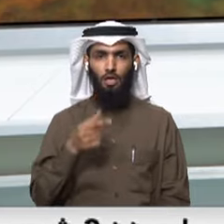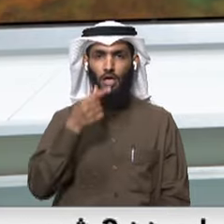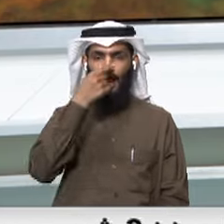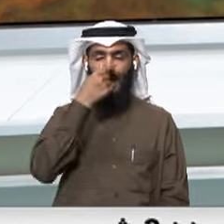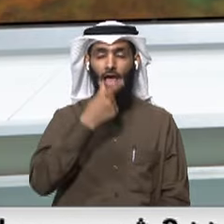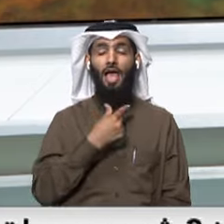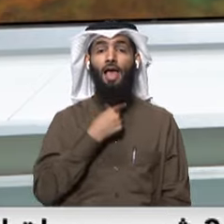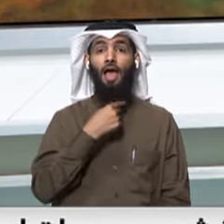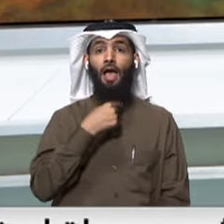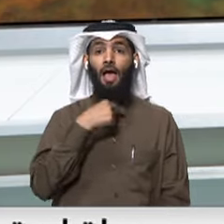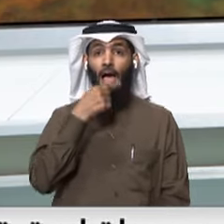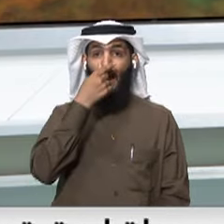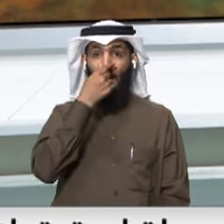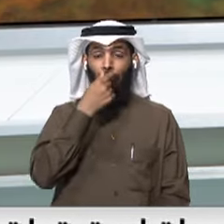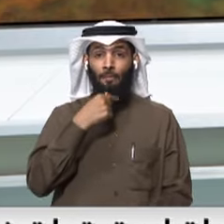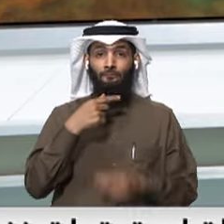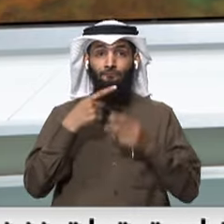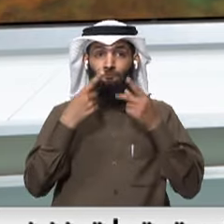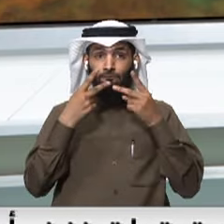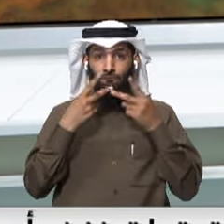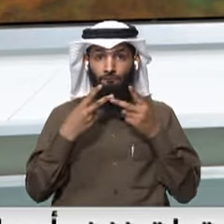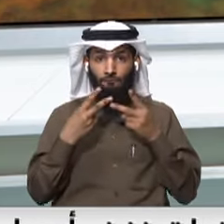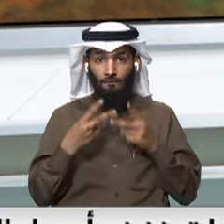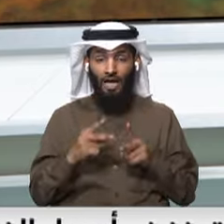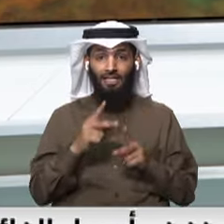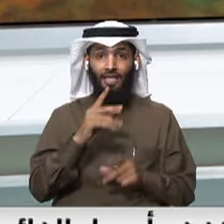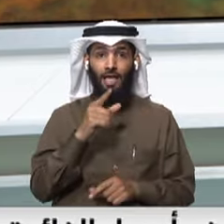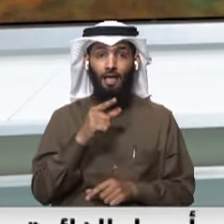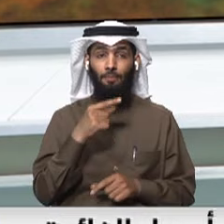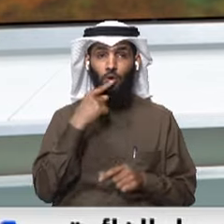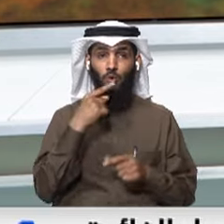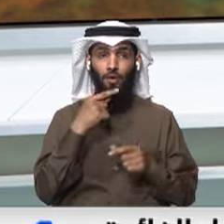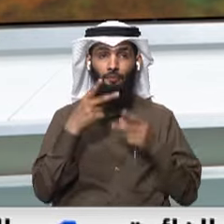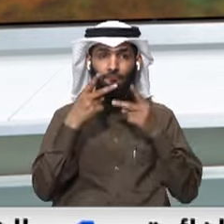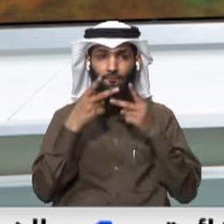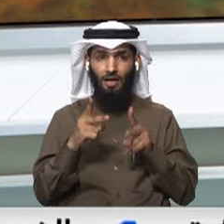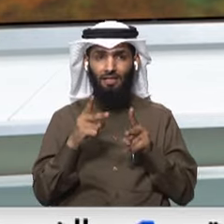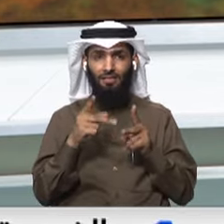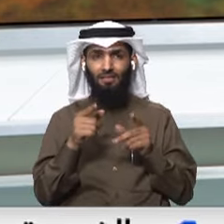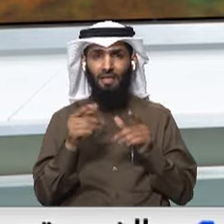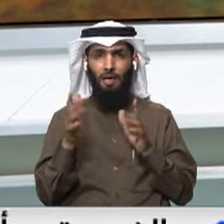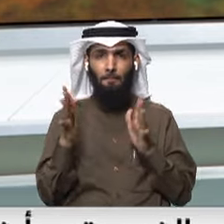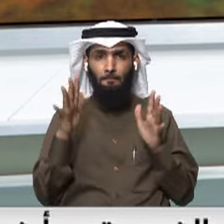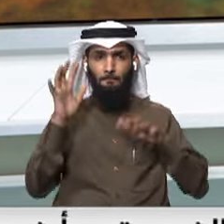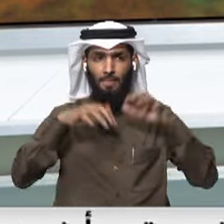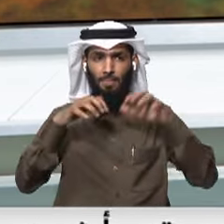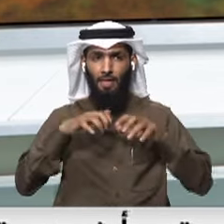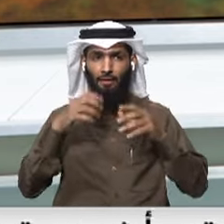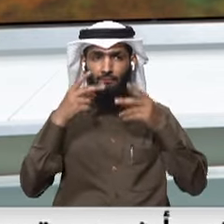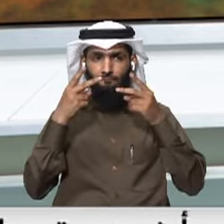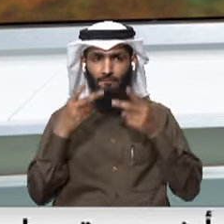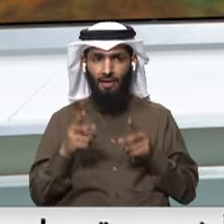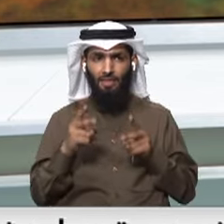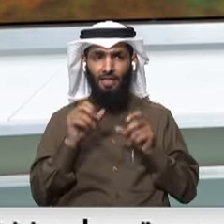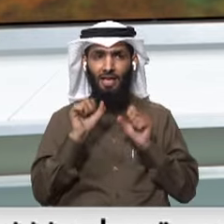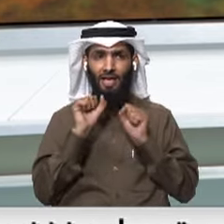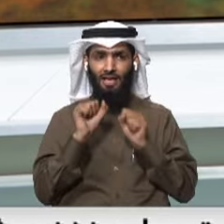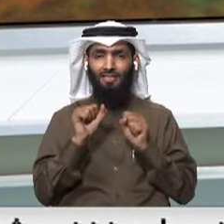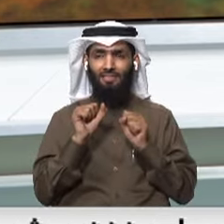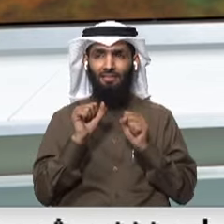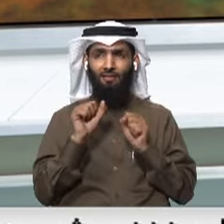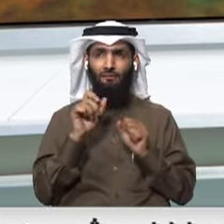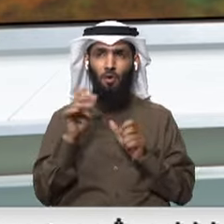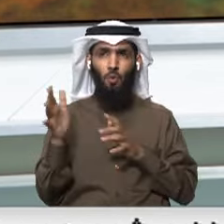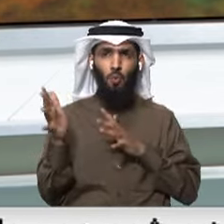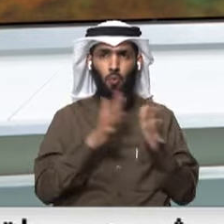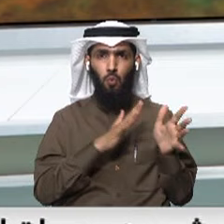اجواء غير مستقره شوي سحب متفرقه وامط امطار فرصه لامطار رعديه خفيفه متفرقه ايضا على بعض المناطق الرياح